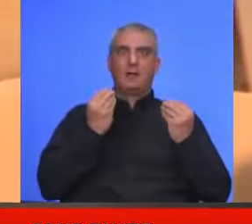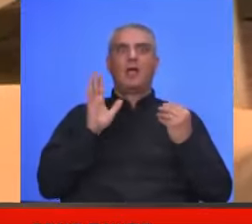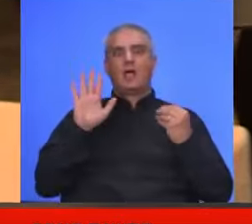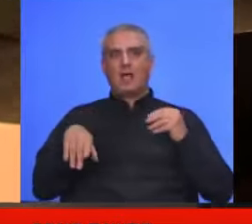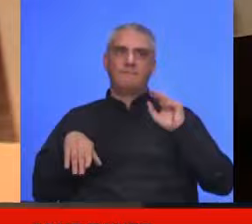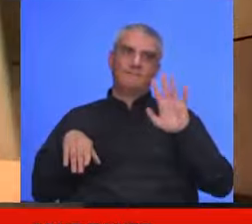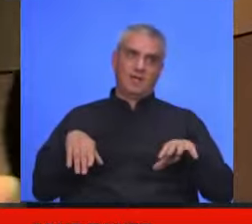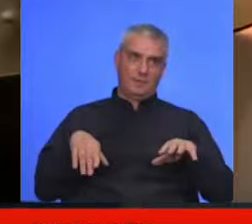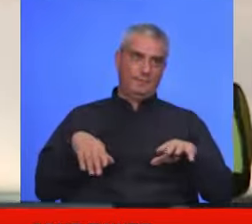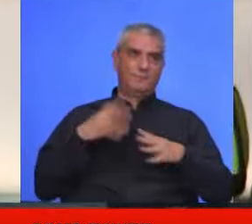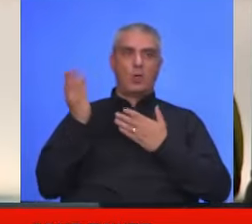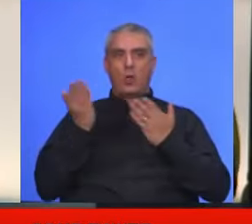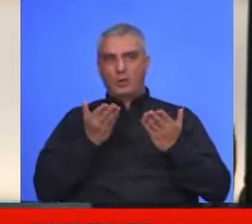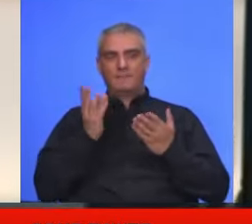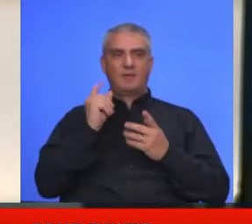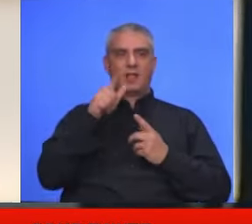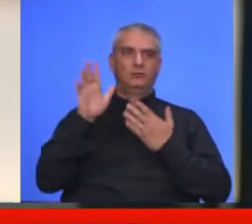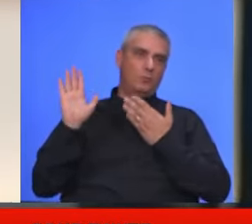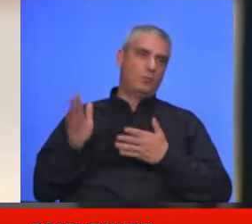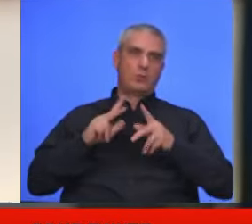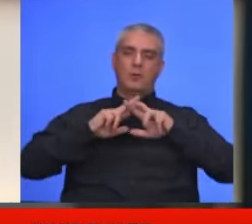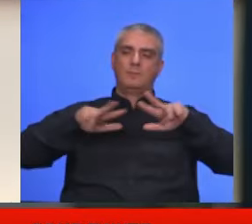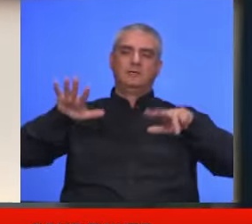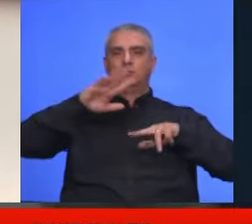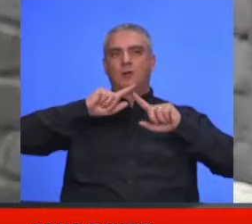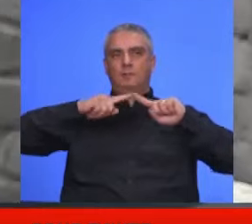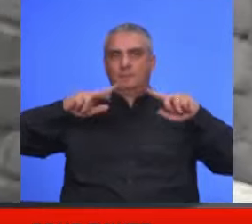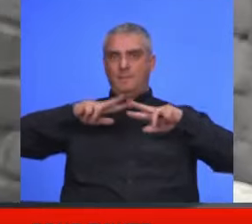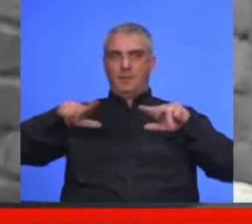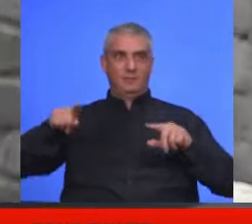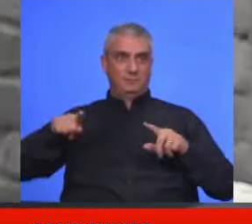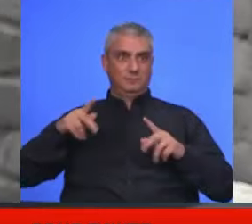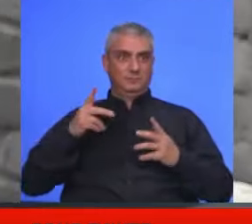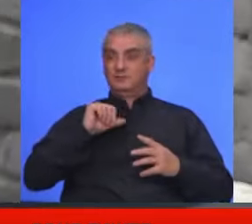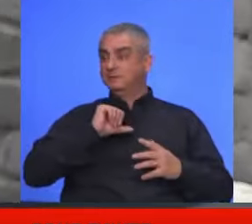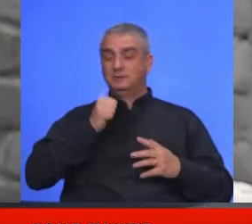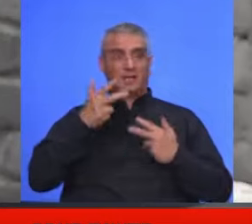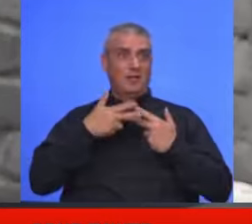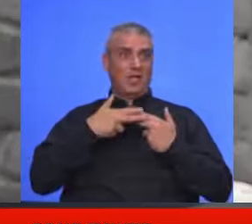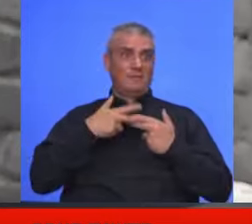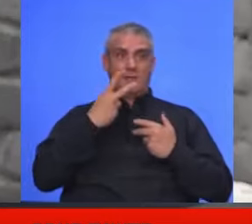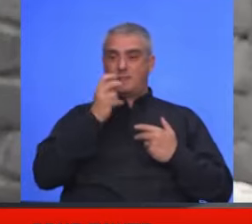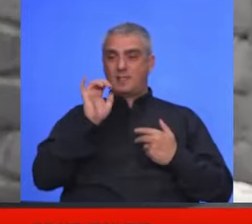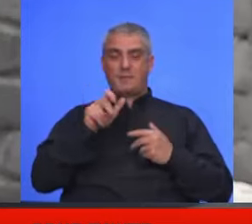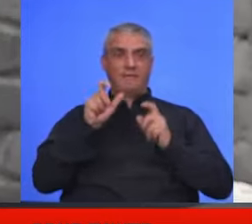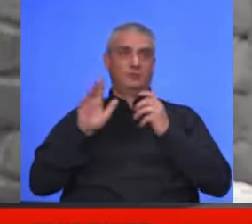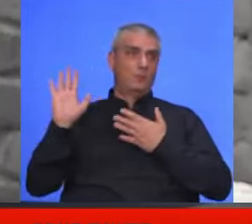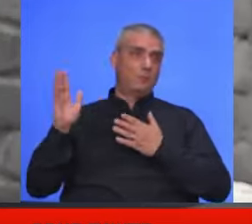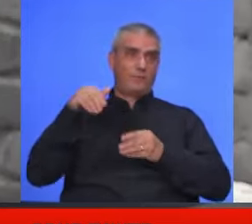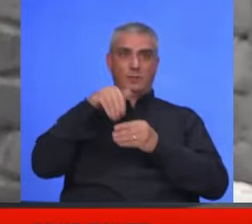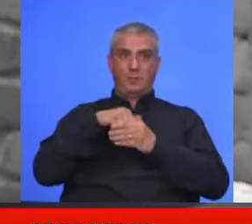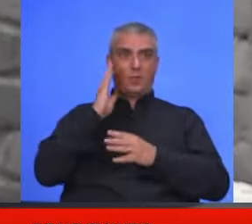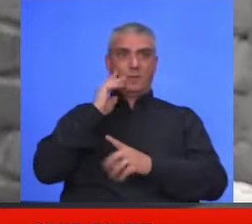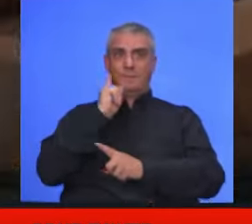גם וגם, אורחים לצד מי שפונו מאזורים שונים בארץ. בשיא קרוב ל-200 אלף מפונים